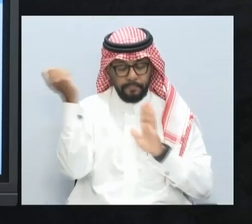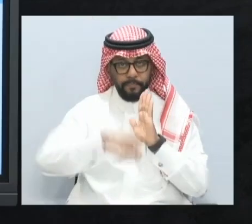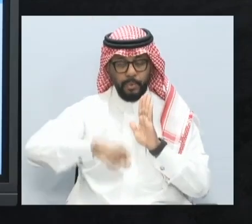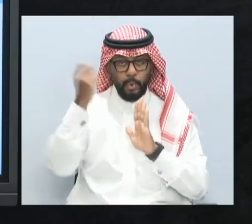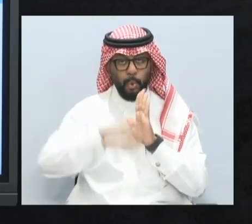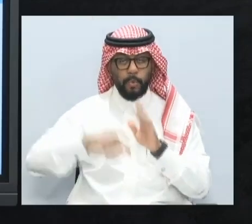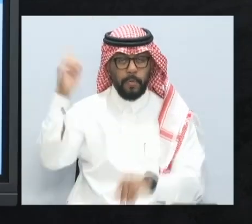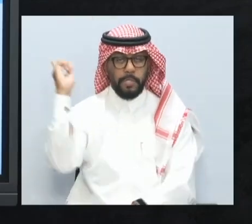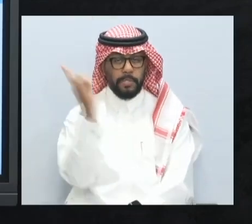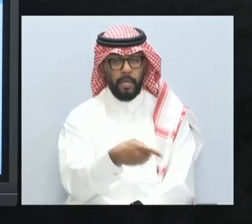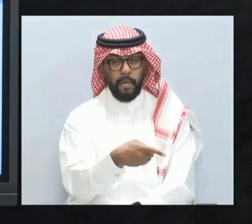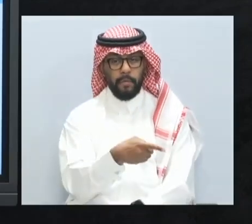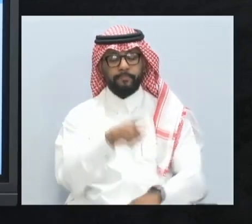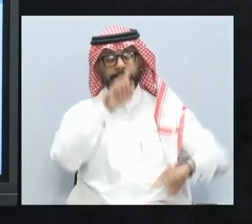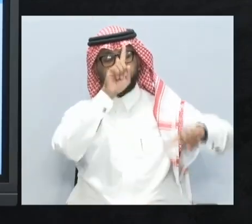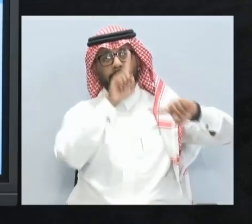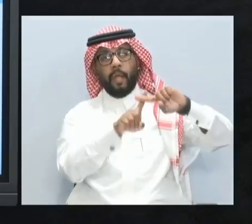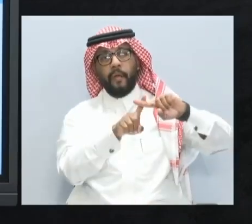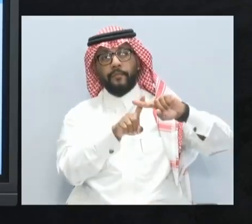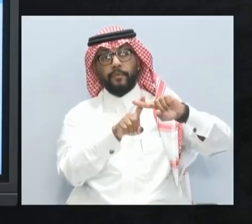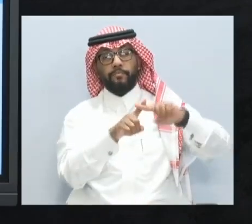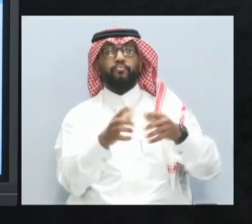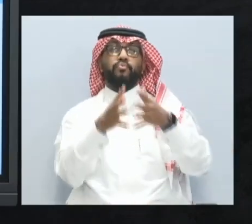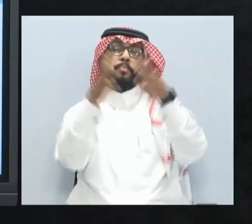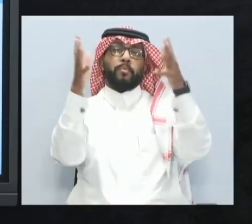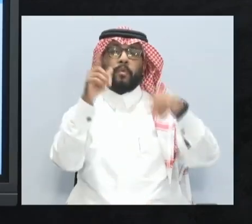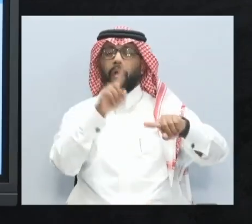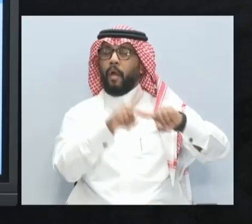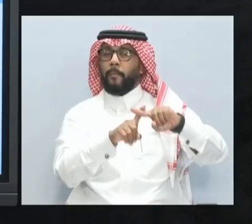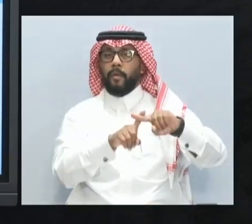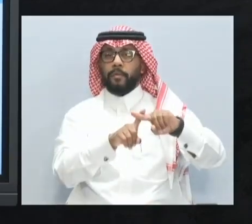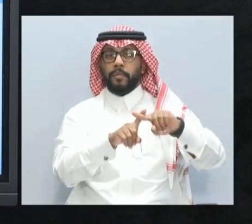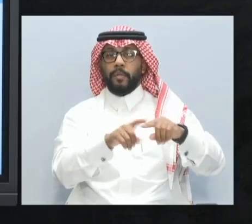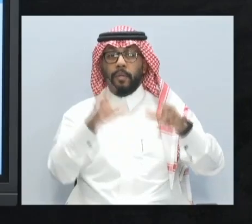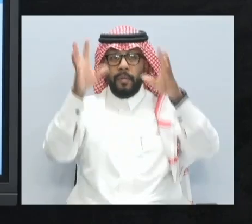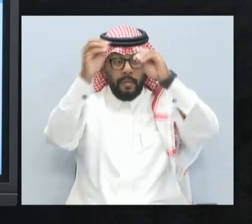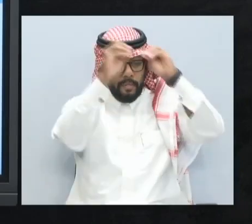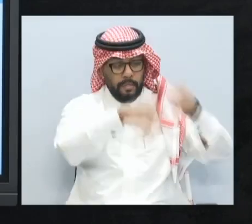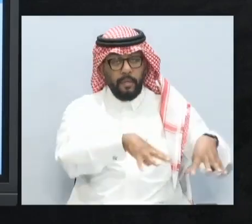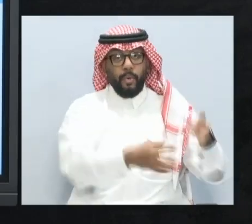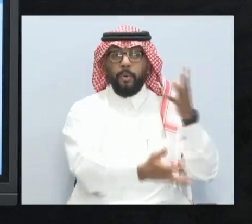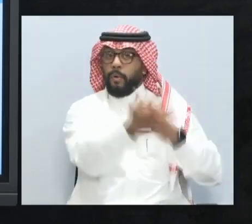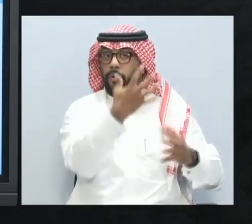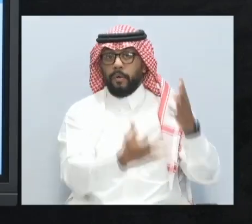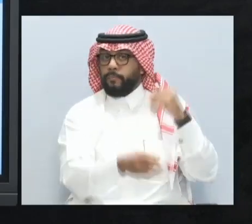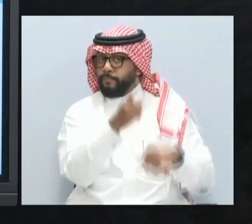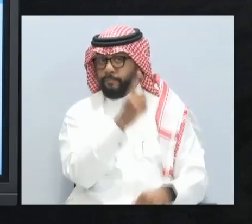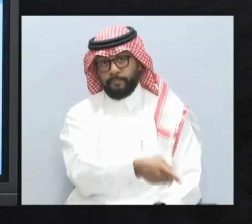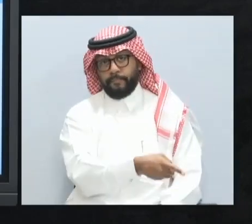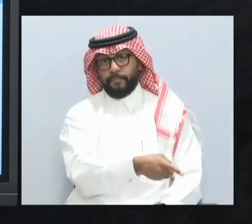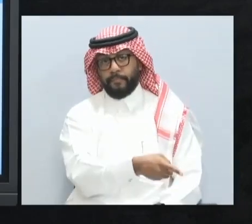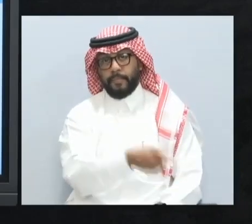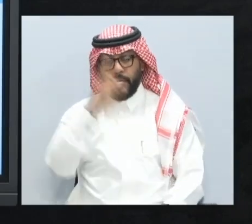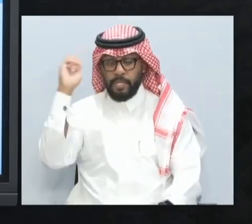السحر بلا شك انه كفر وكفر اكبر مخرج من مله الاسلام حكم السحر كفر وكفر اكبر